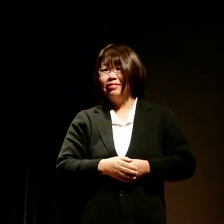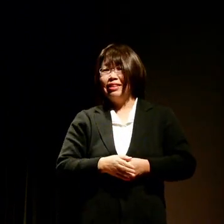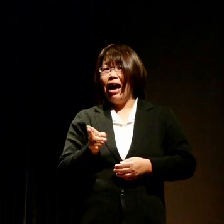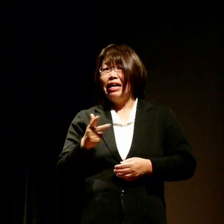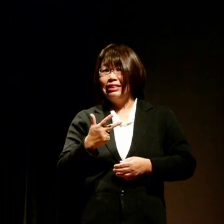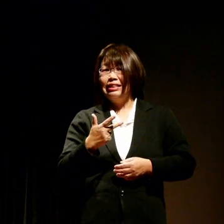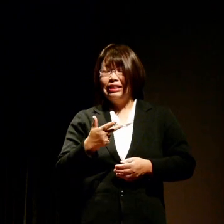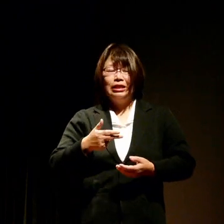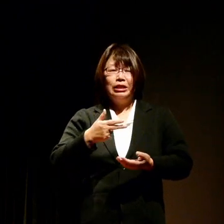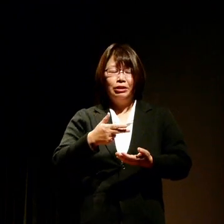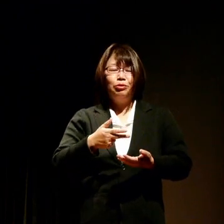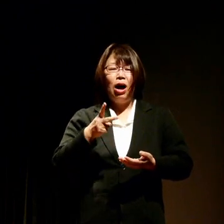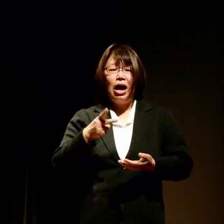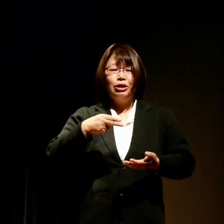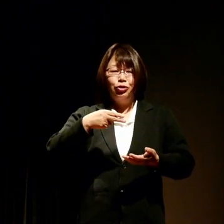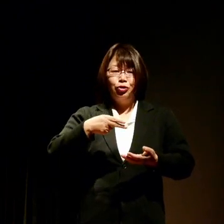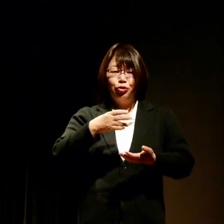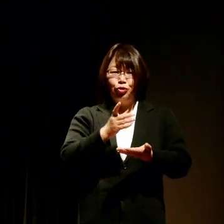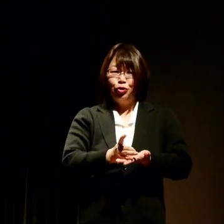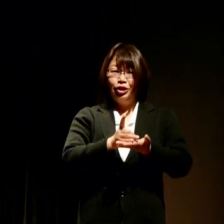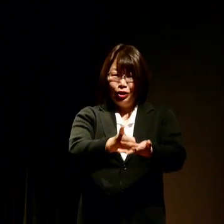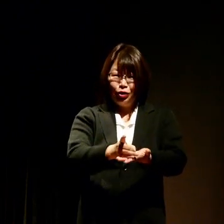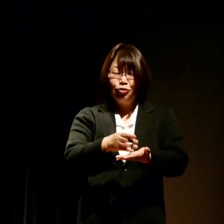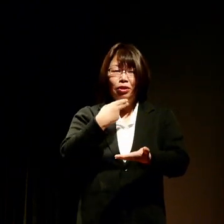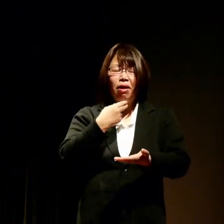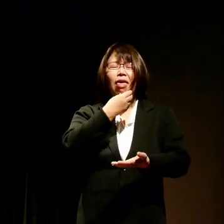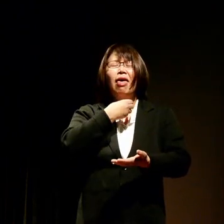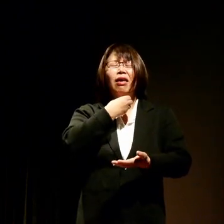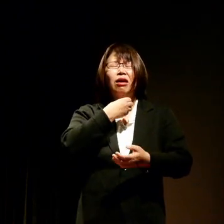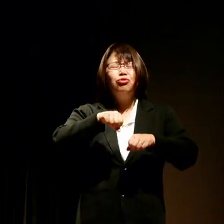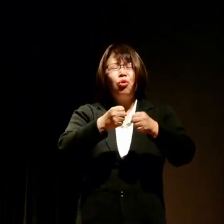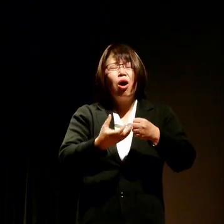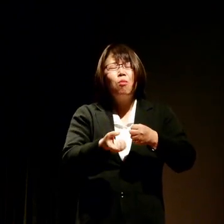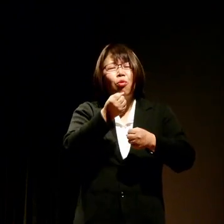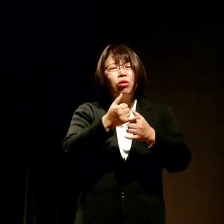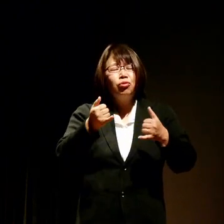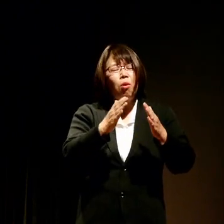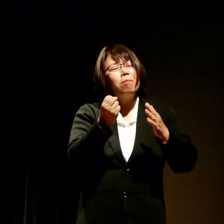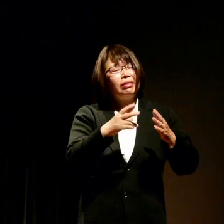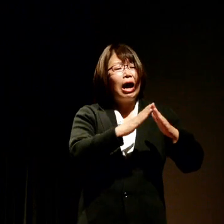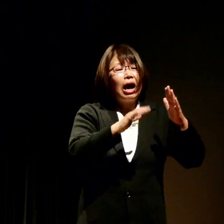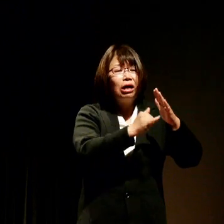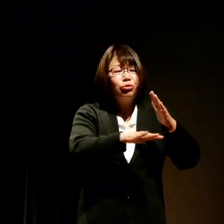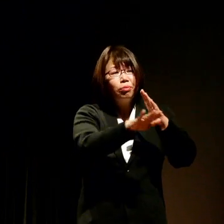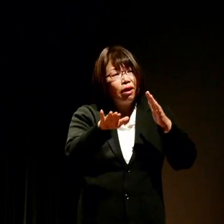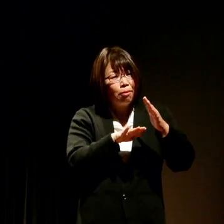スイーツを使って嚥下障害のある方、そのご家族の方、